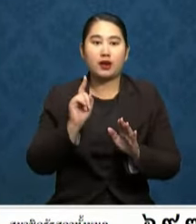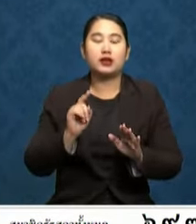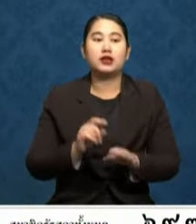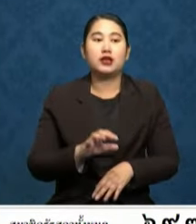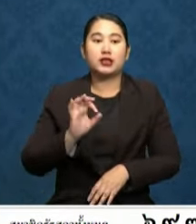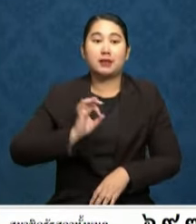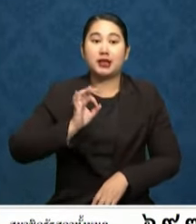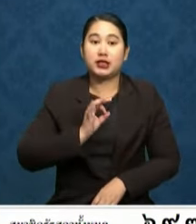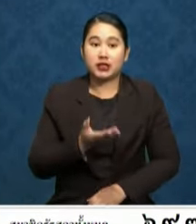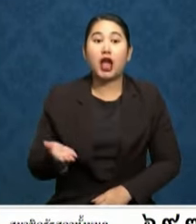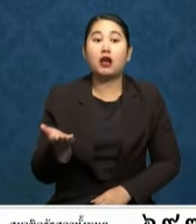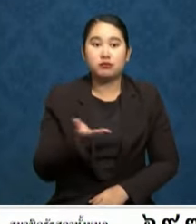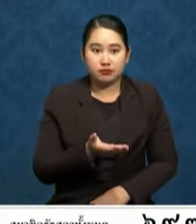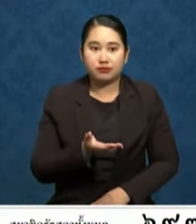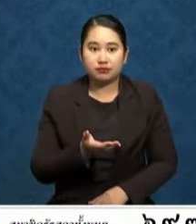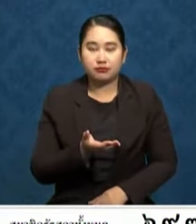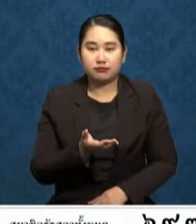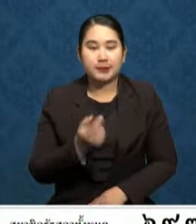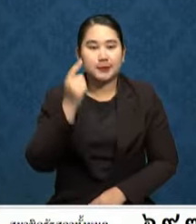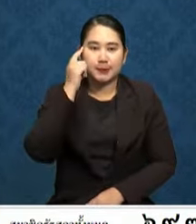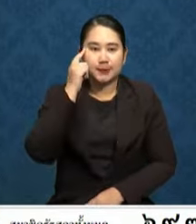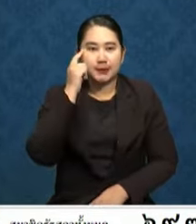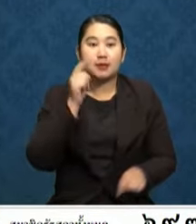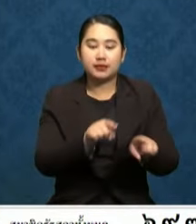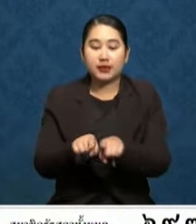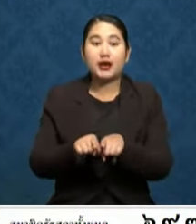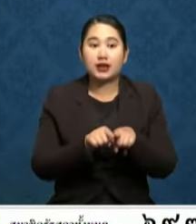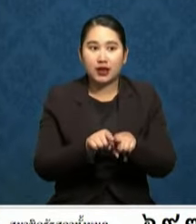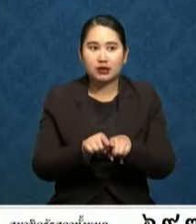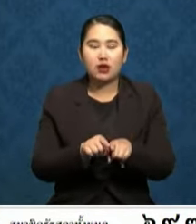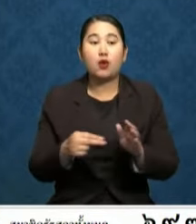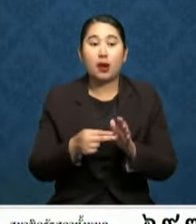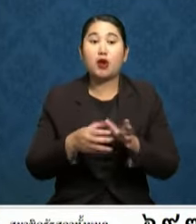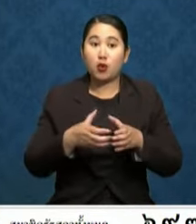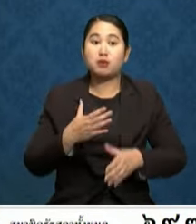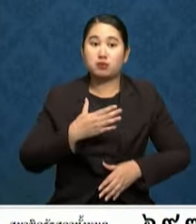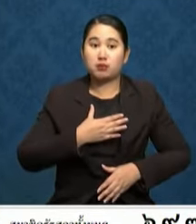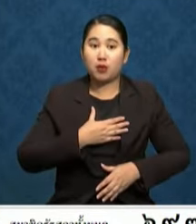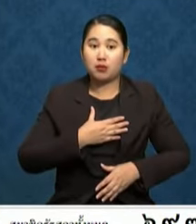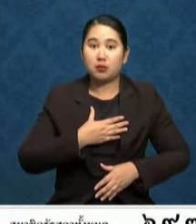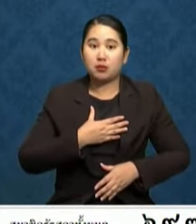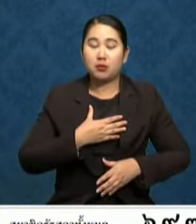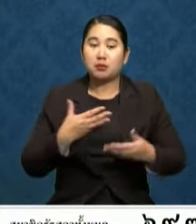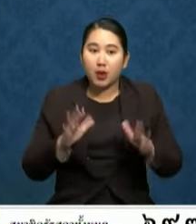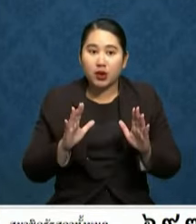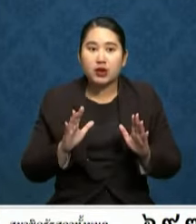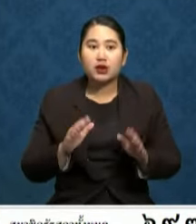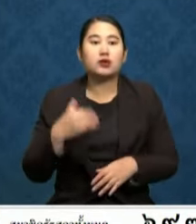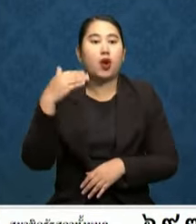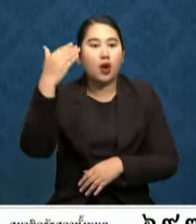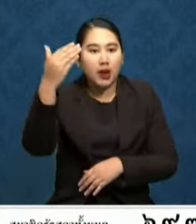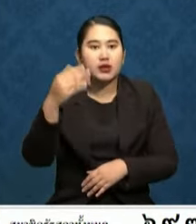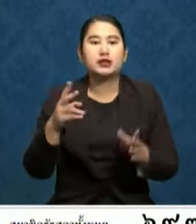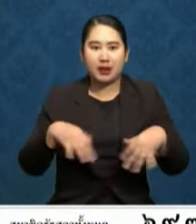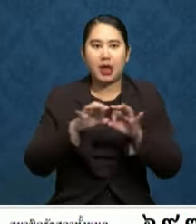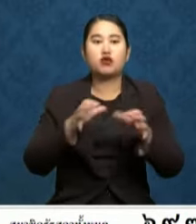หน้าแห่งนี้คงจะมีความคิดเหมือนกันไม่ใช่ว่ารุ่นผมนิรโทษแล้วรุ่นต่อมาไม่นิรโทษเยาวชนคือผ้